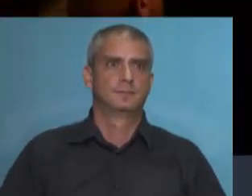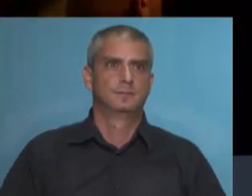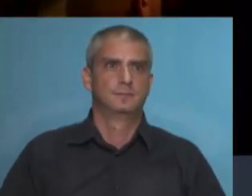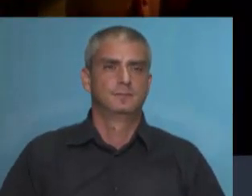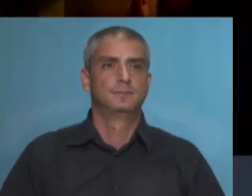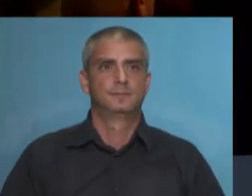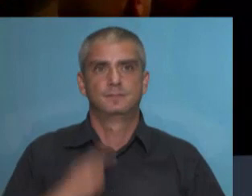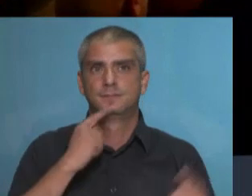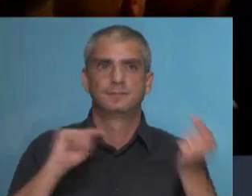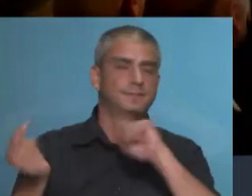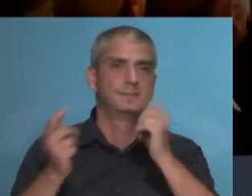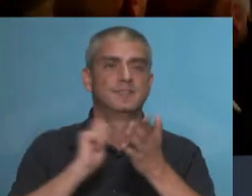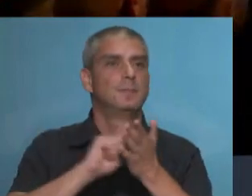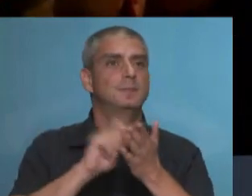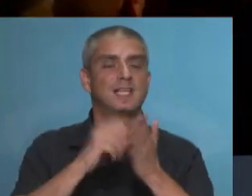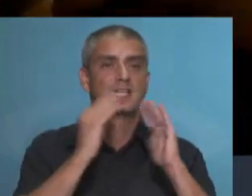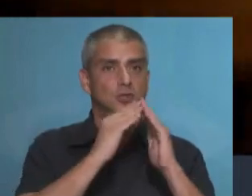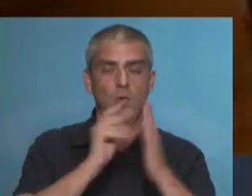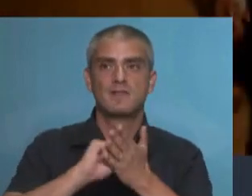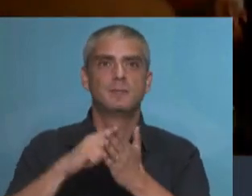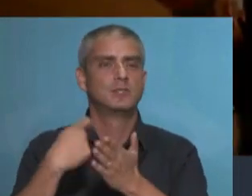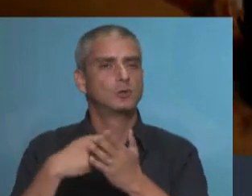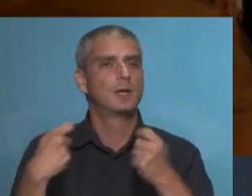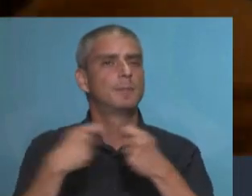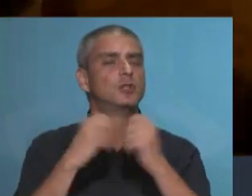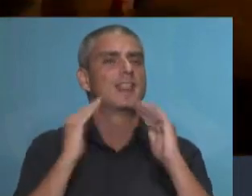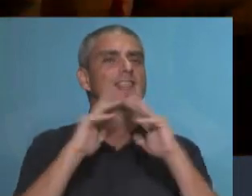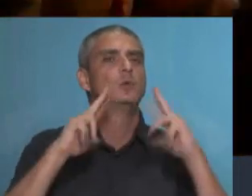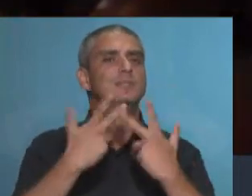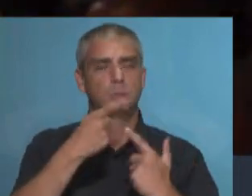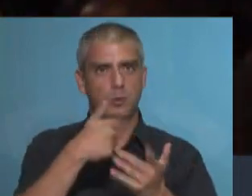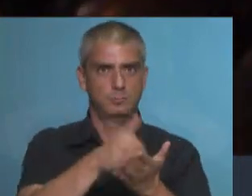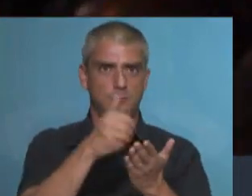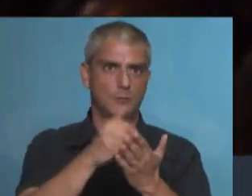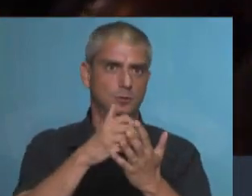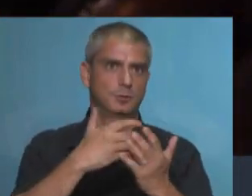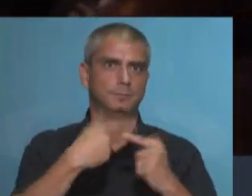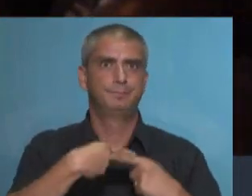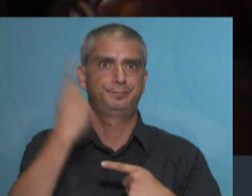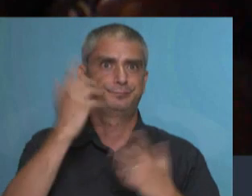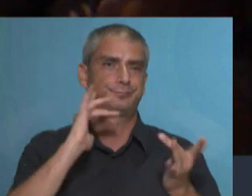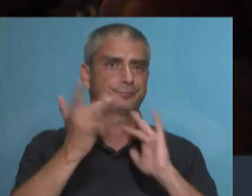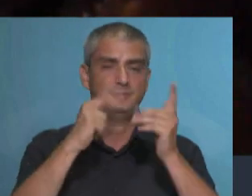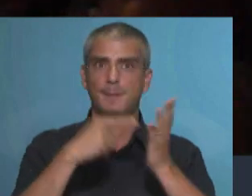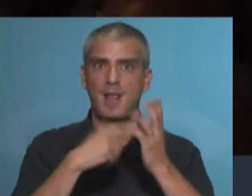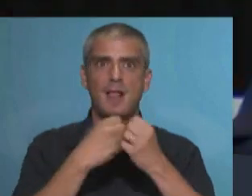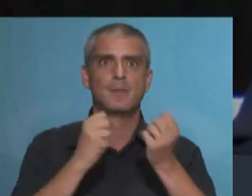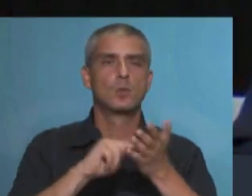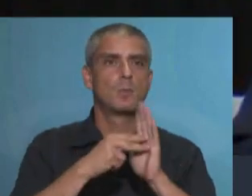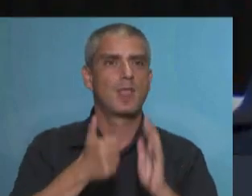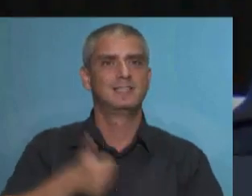חילופי המעלומות בין משרדי השיכון והאוצר סביב סוגיית הדיור הציבורי ממשיכים לצבור תאוצה על רקע המתיחות הפוליטית בין